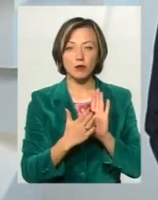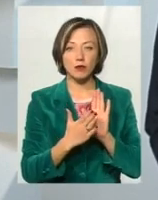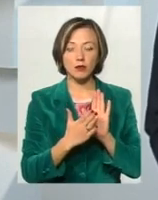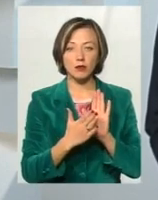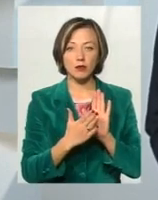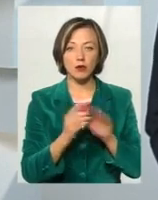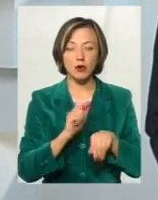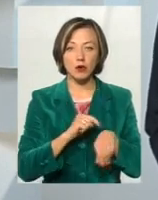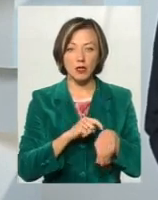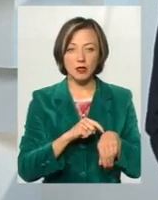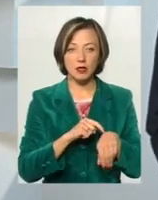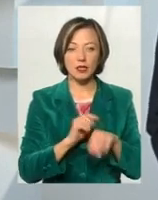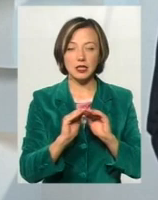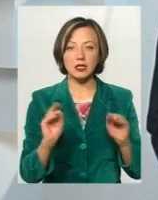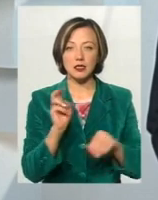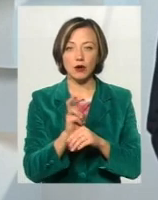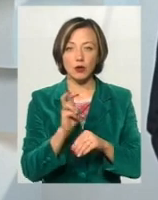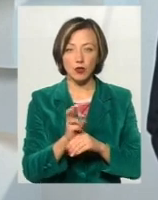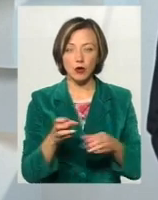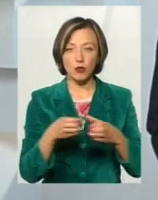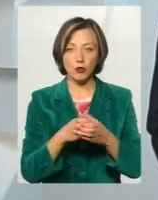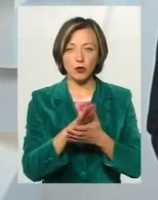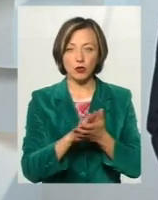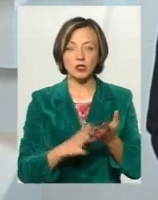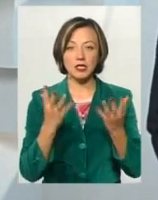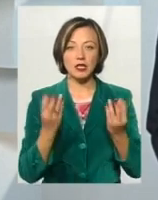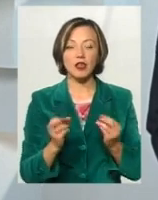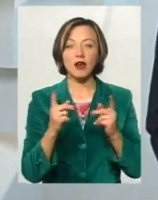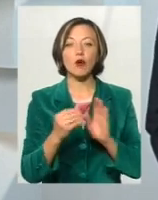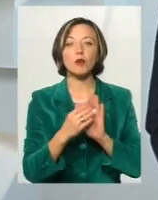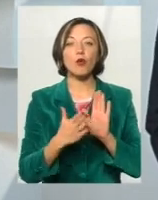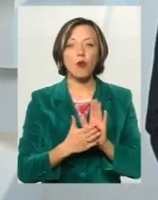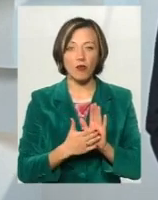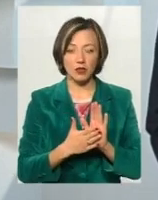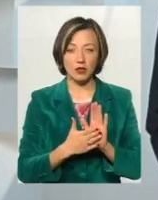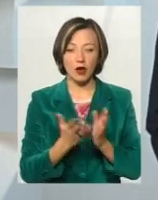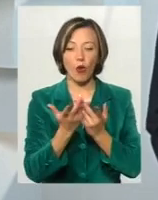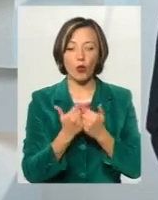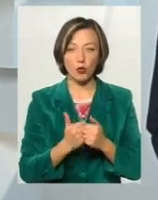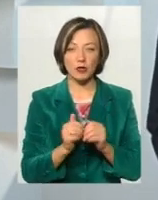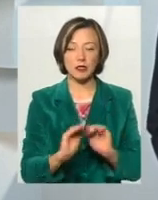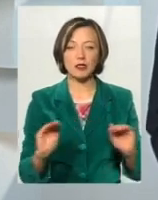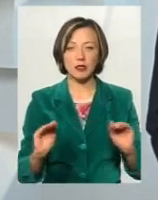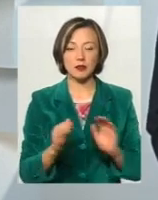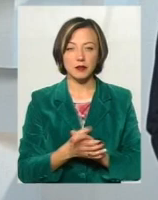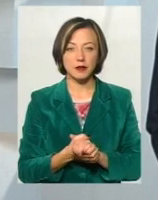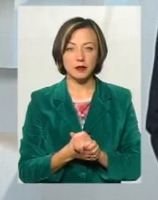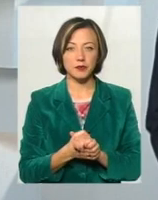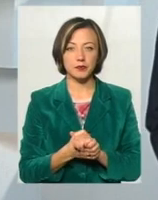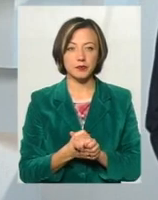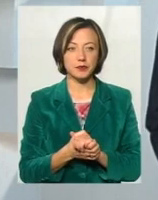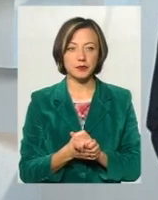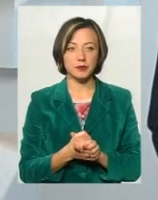з якої години до якої діти знаходяться на групах продовженого дня і як ви їх обліковуєте? Як ви закладали гроші в